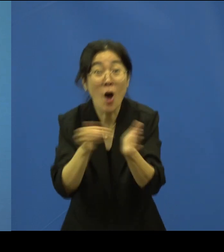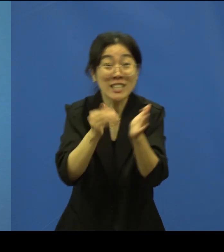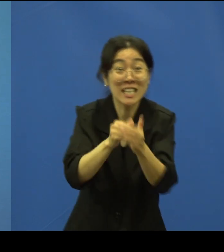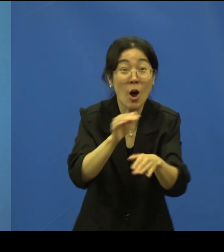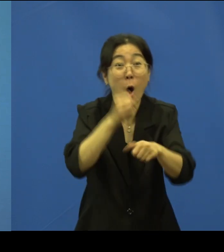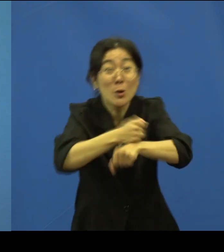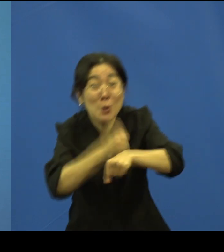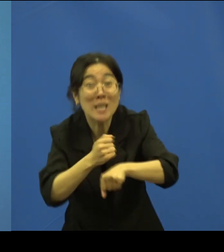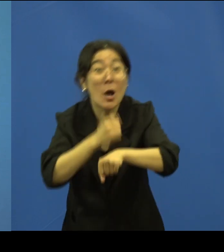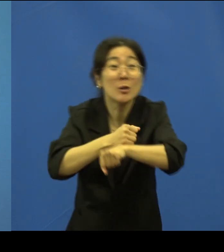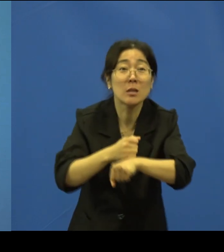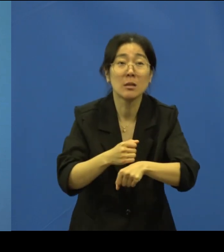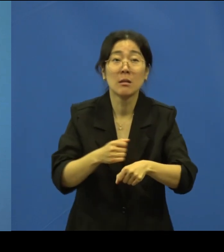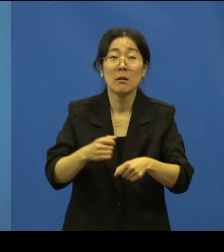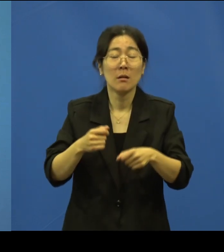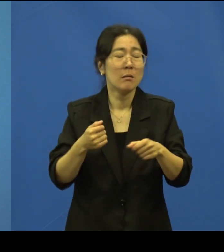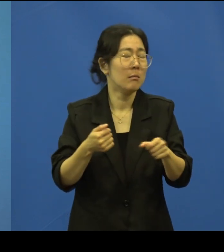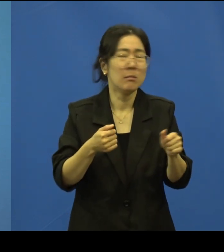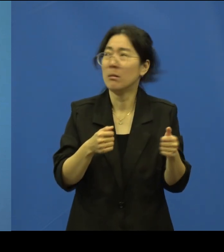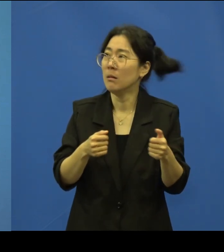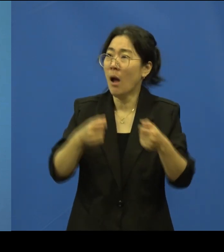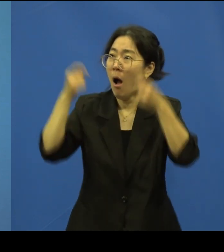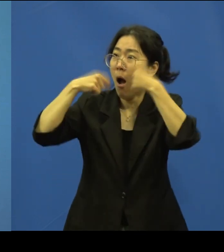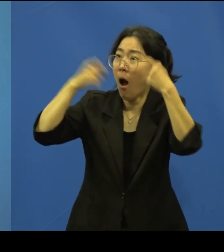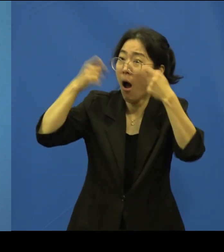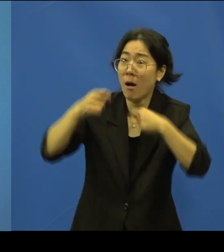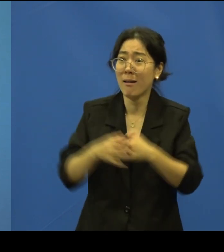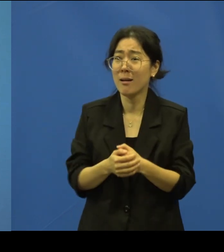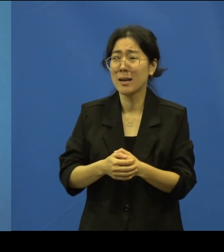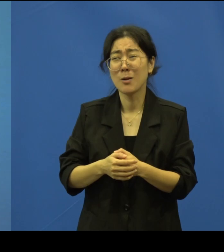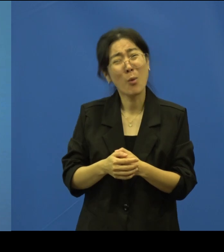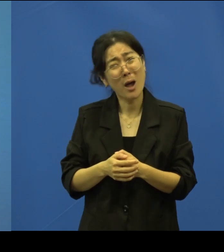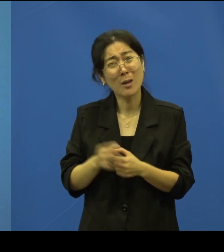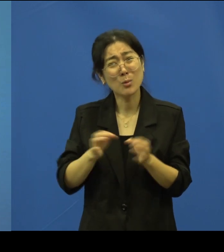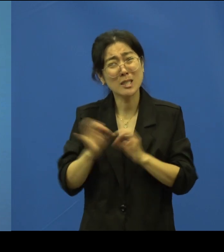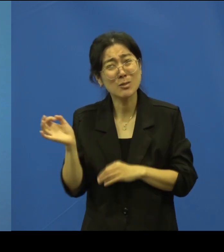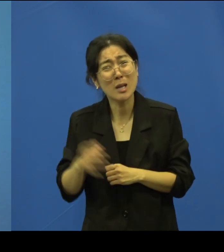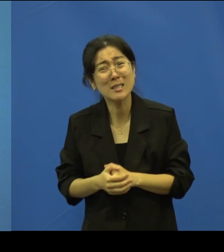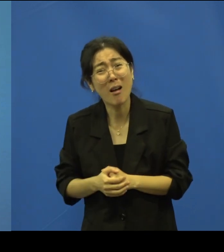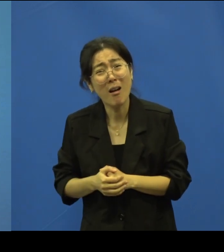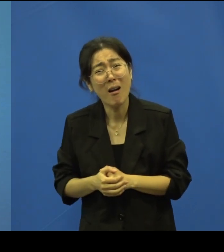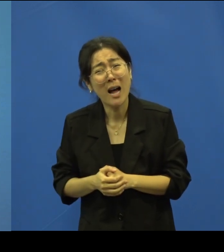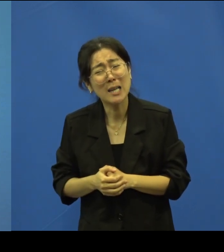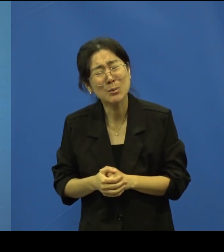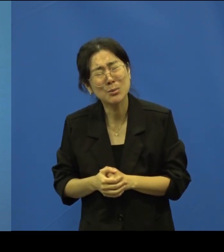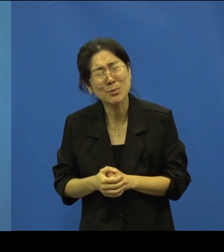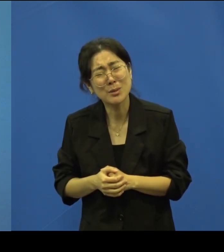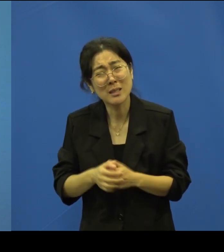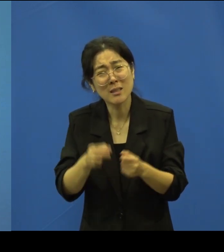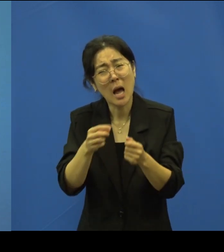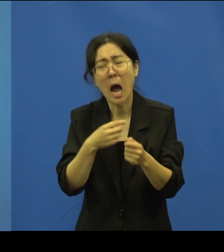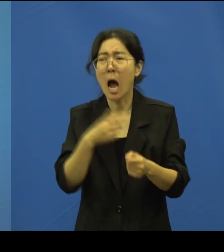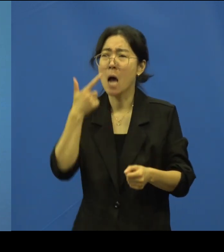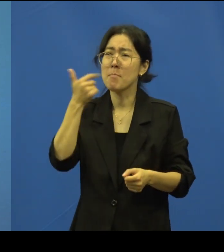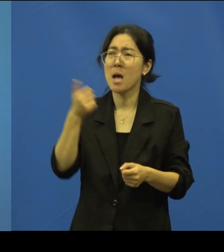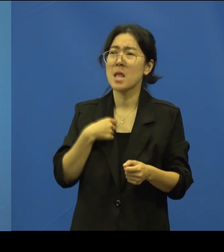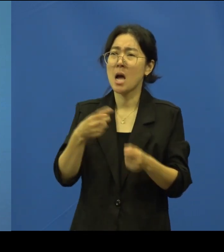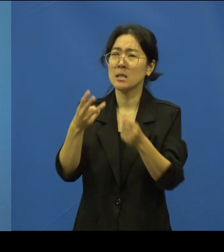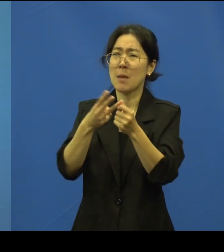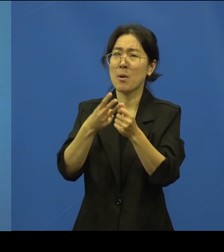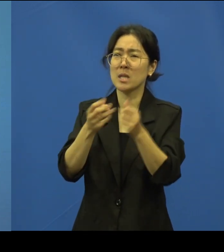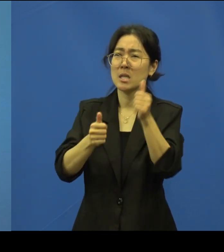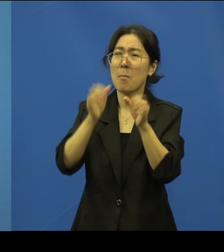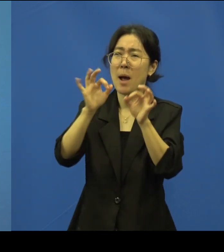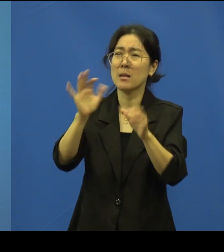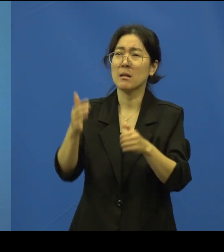말을 들었을 때 1년 내내 기도했고 그날 하루 종일 기도했는데 이 말을 들어서 제 기분이 어땠을까요? 내 잠시는